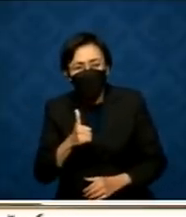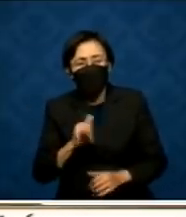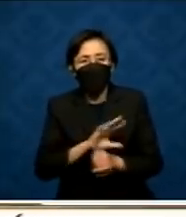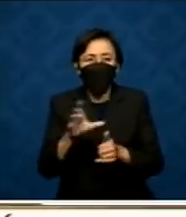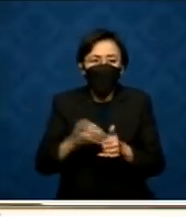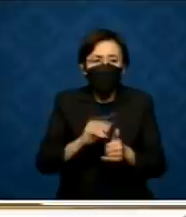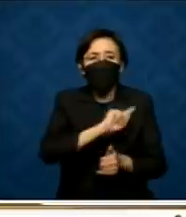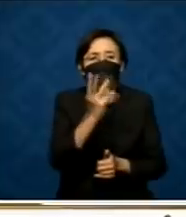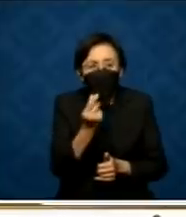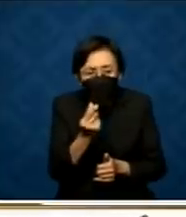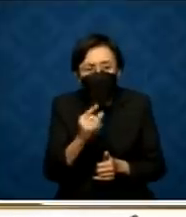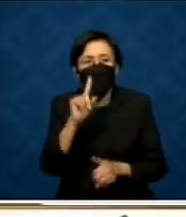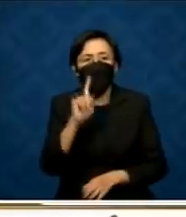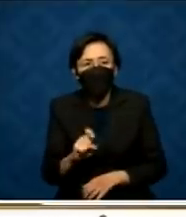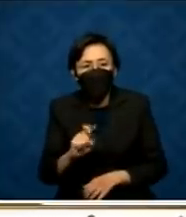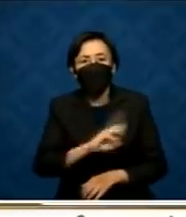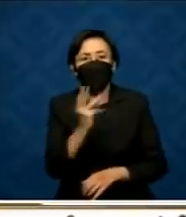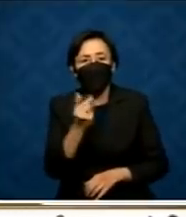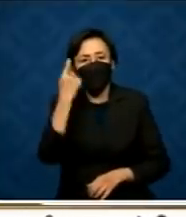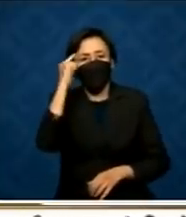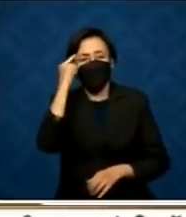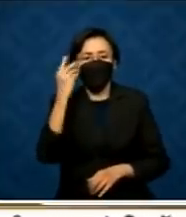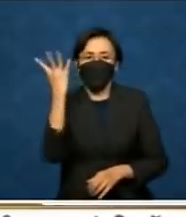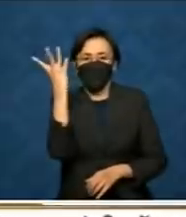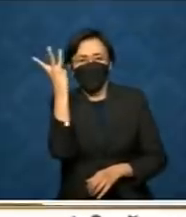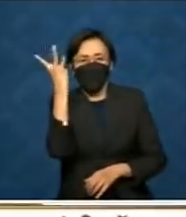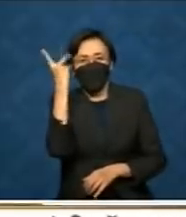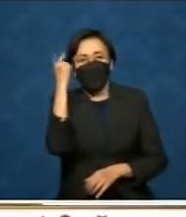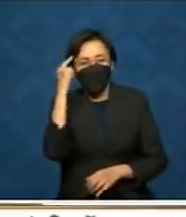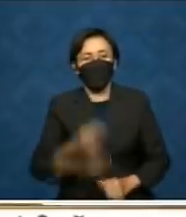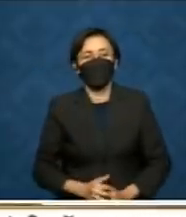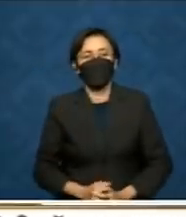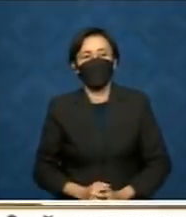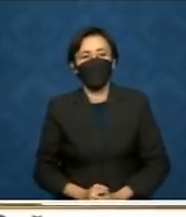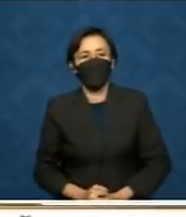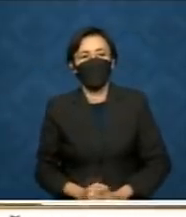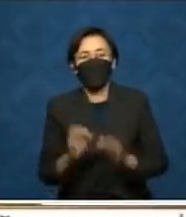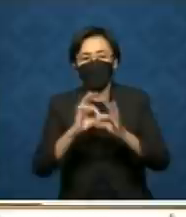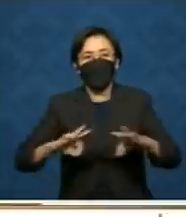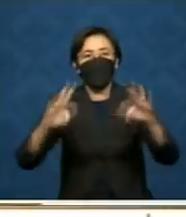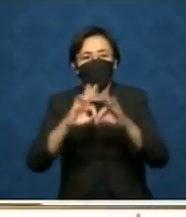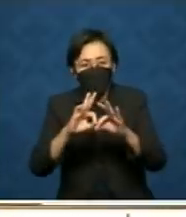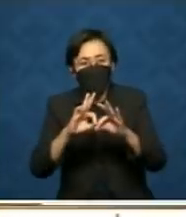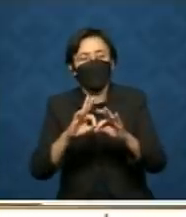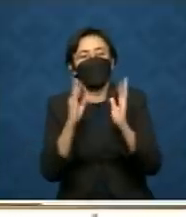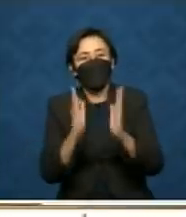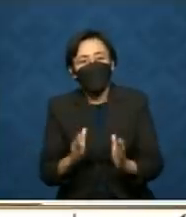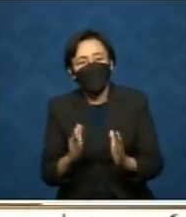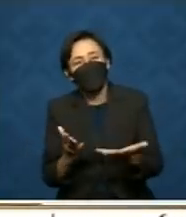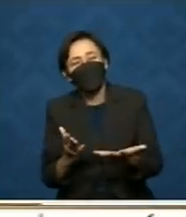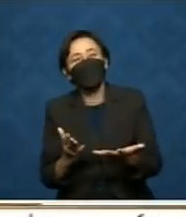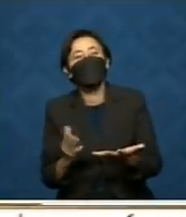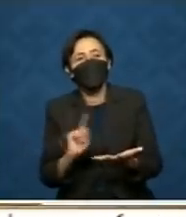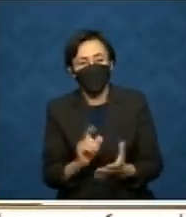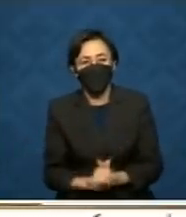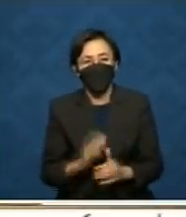ไหร่จะป่วยเมื่อไหร่นะก็ไปไปใช้ที่ 2ที่ 3เจอแล้วสำคัญที่สุดก็ป่วยป่วยนี่